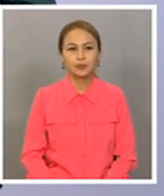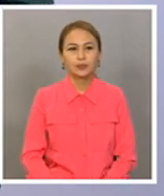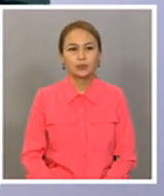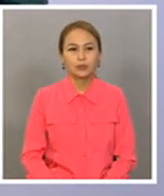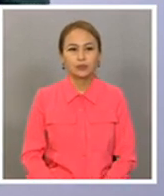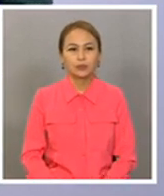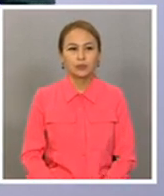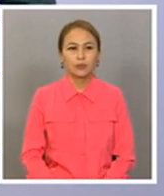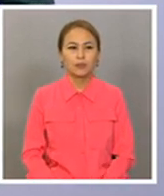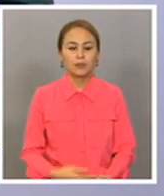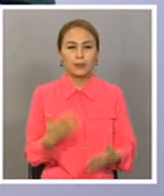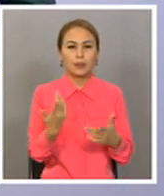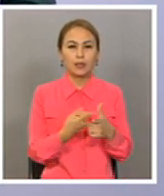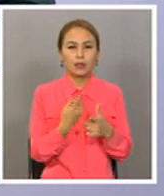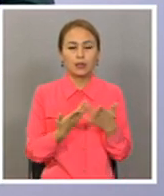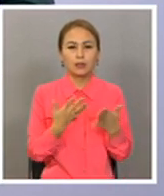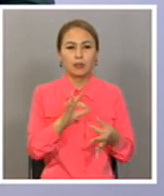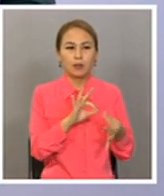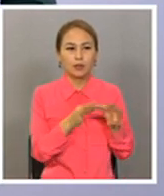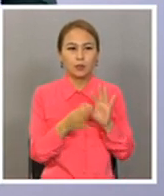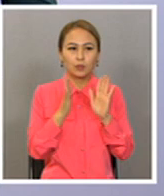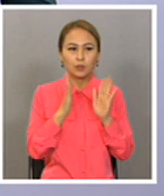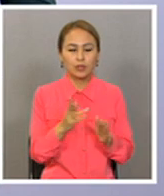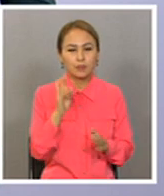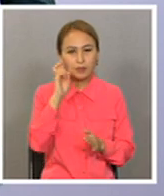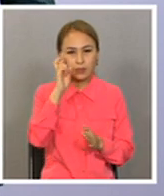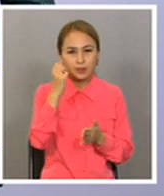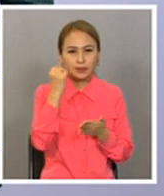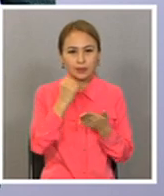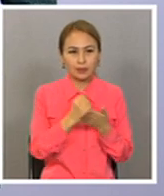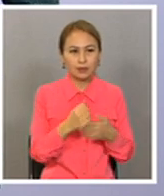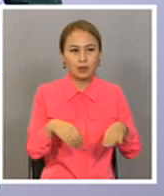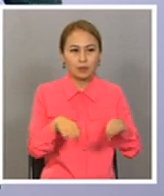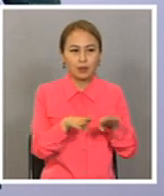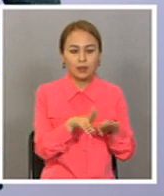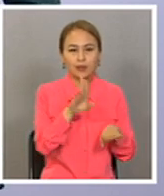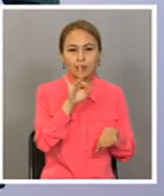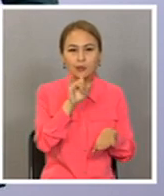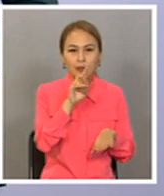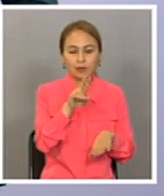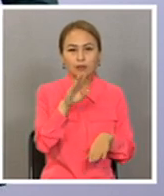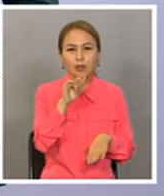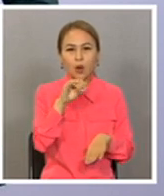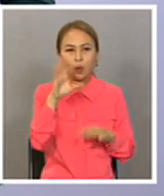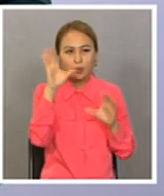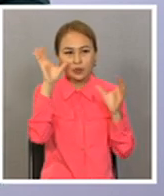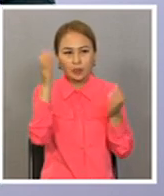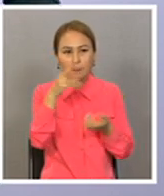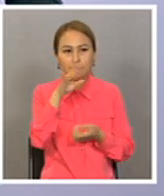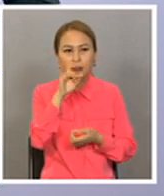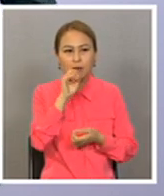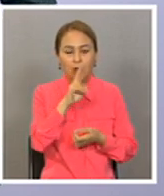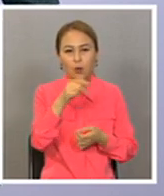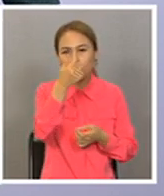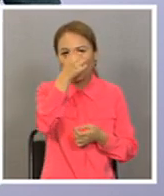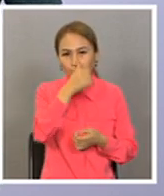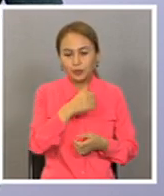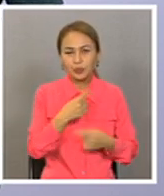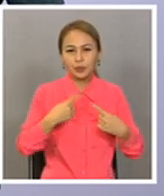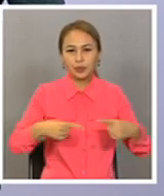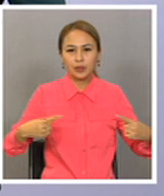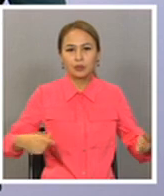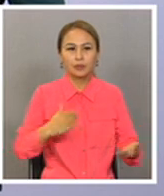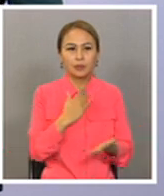бейнеленген. Атап айтатын болсақ, мемлекеттік елтаңбада қыран мен таутеке мүйізі пырақ, ою өрнектер